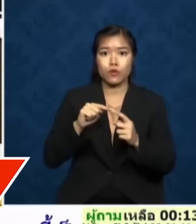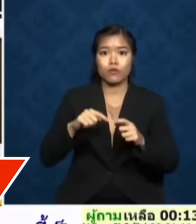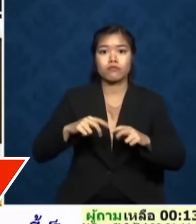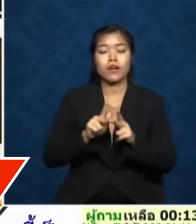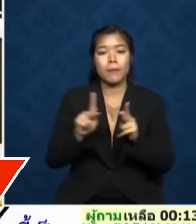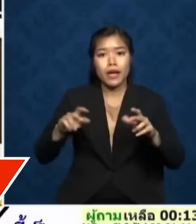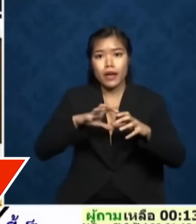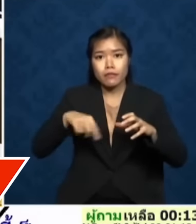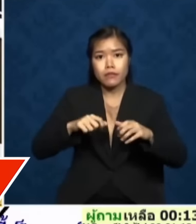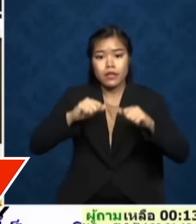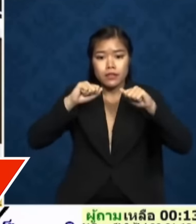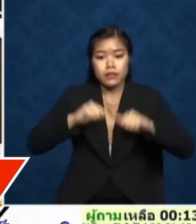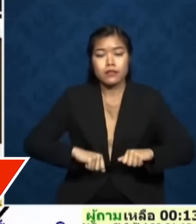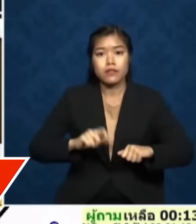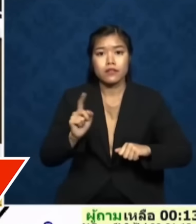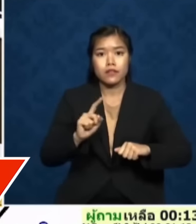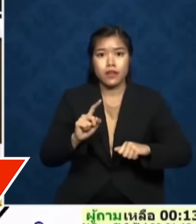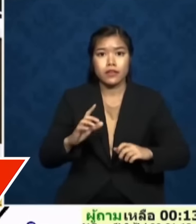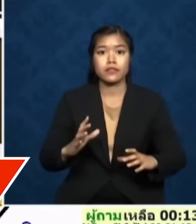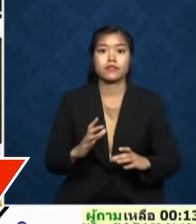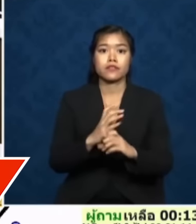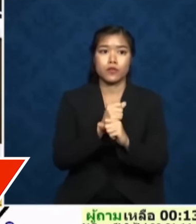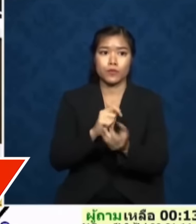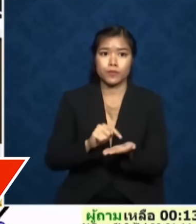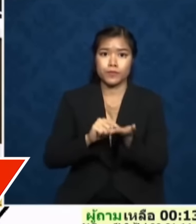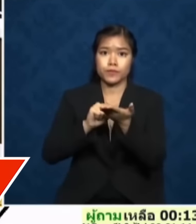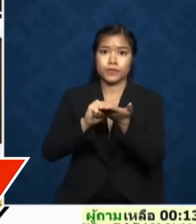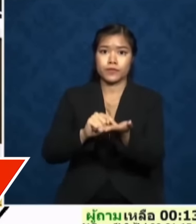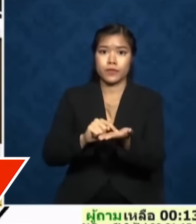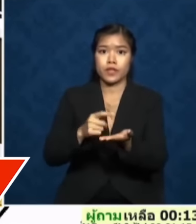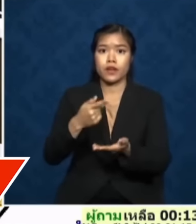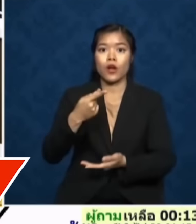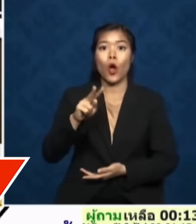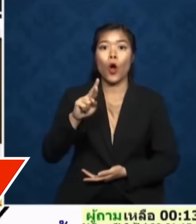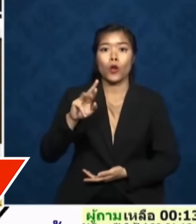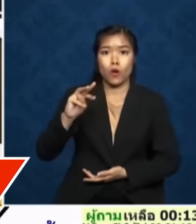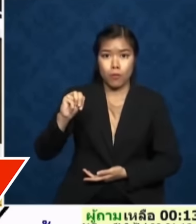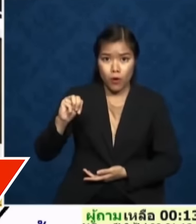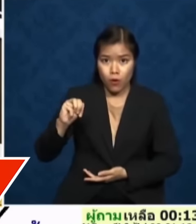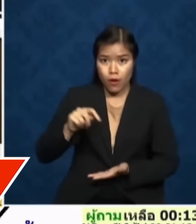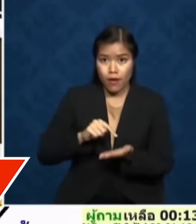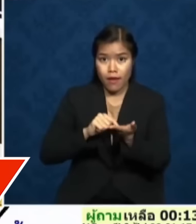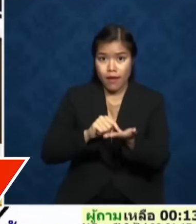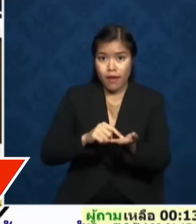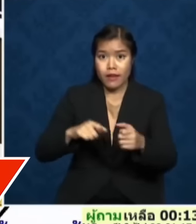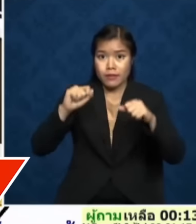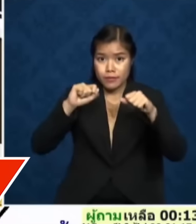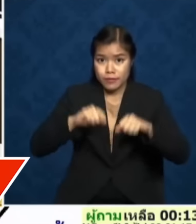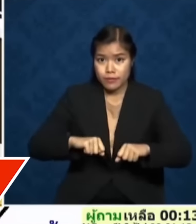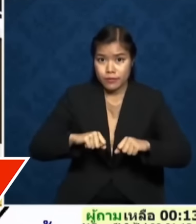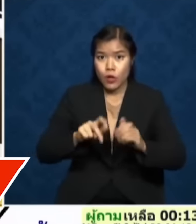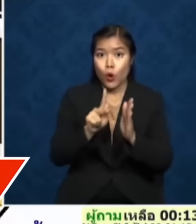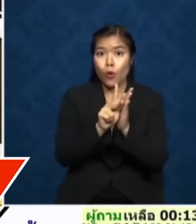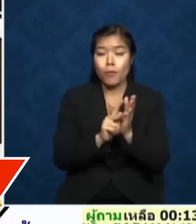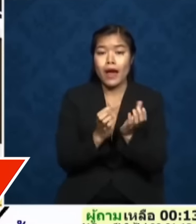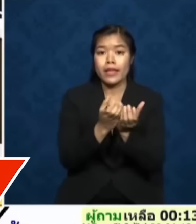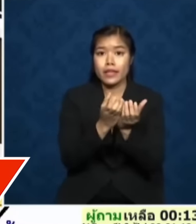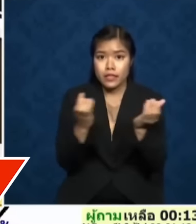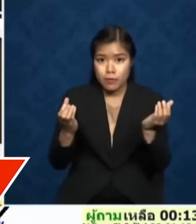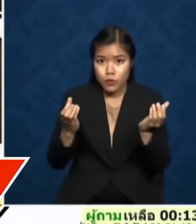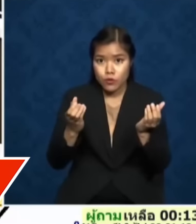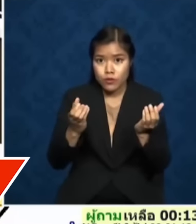ก็ได้สรุปว่าจะเสนอให้คณะรัฐมนตรีจัดทำประชามติเรื่องรัฐธรรมนูญฉบับใหม่โดยประชามติ